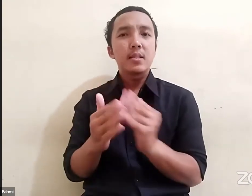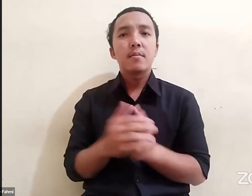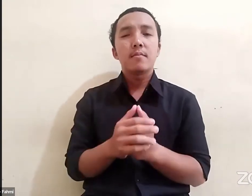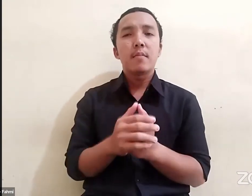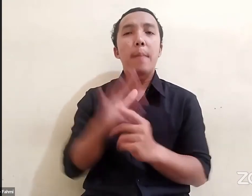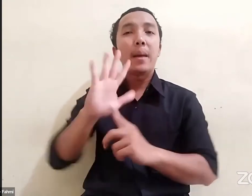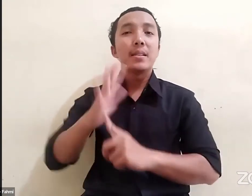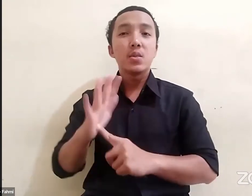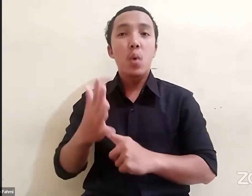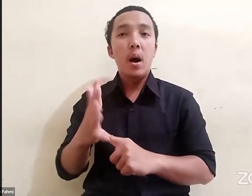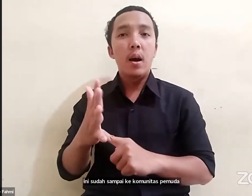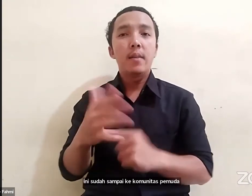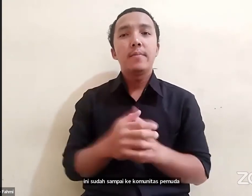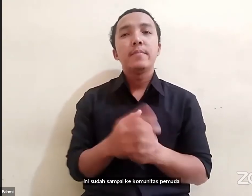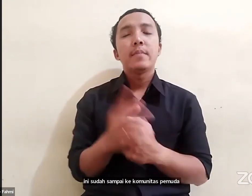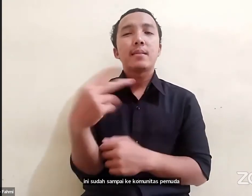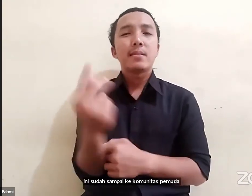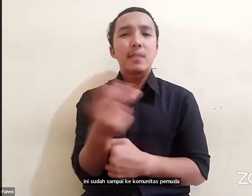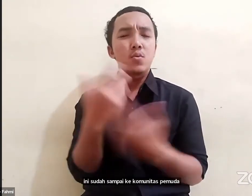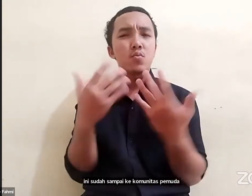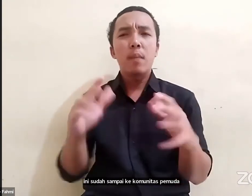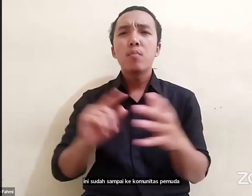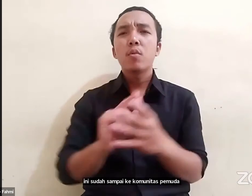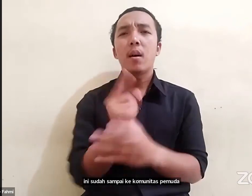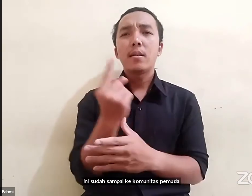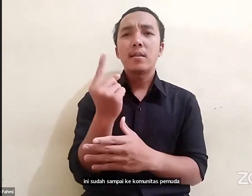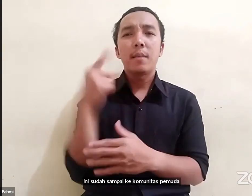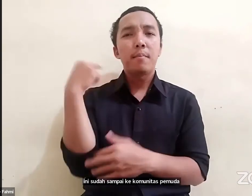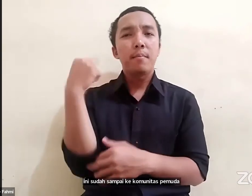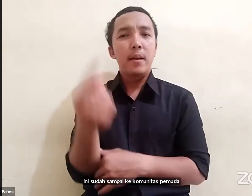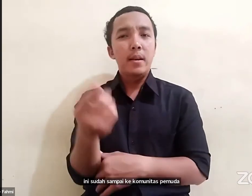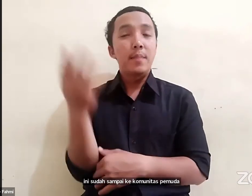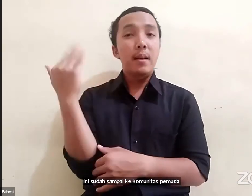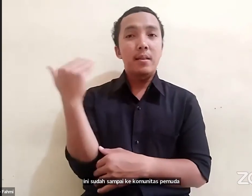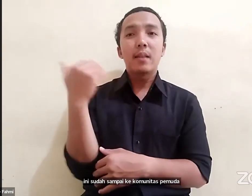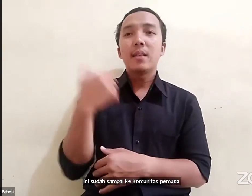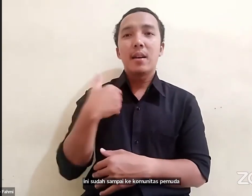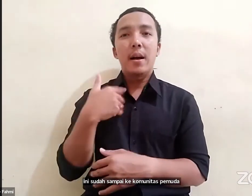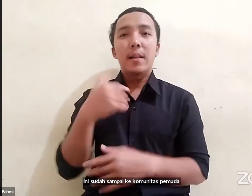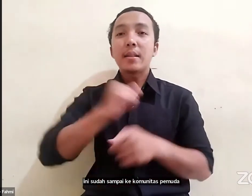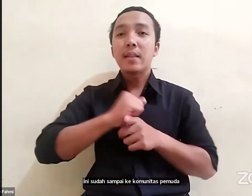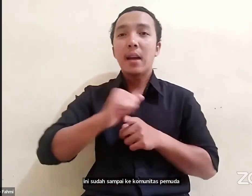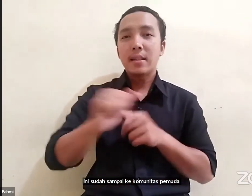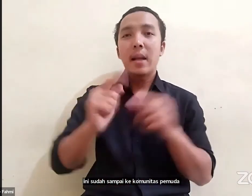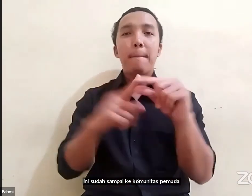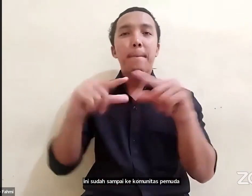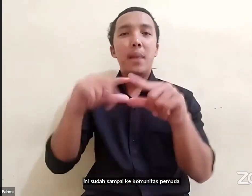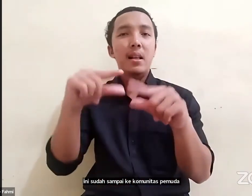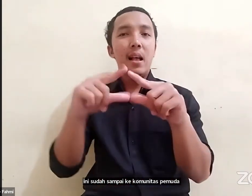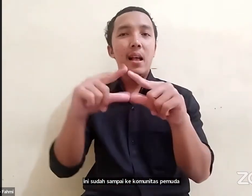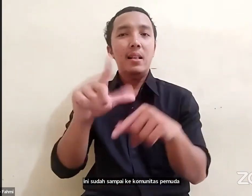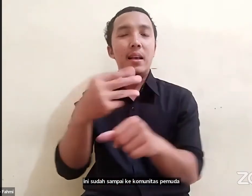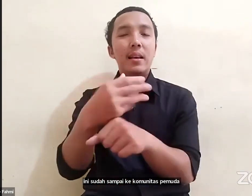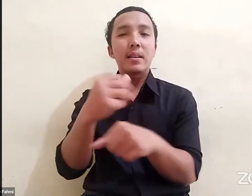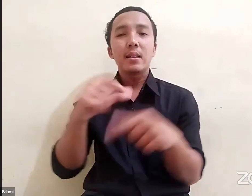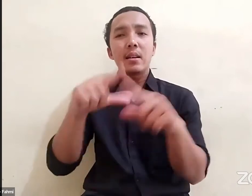mahasiswa, kita sudah mulai sampai kemarin ada pelatihan paralegal. Ini awal dari